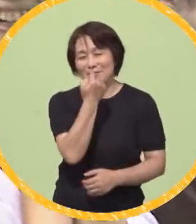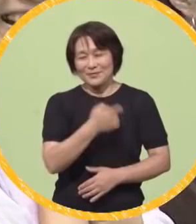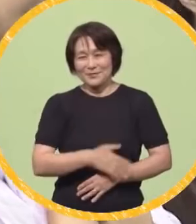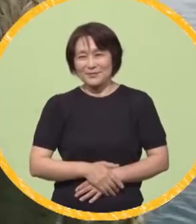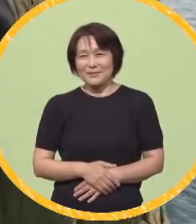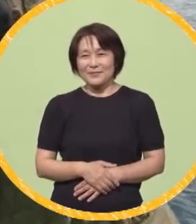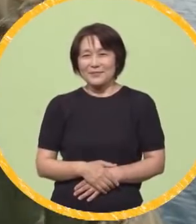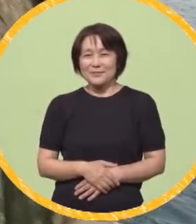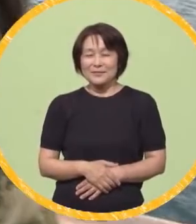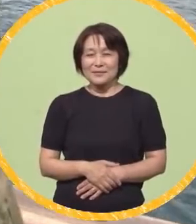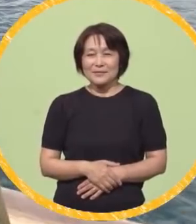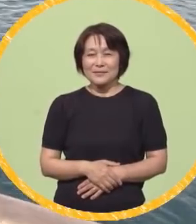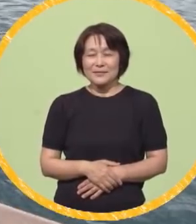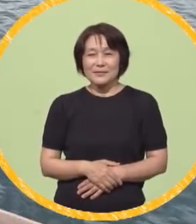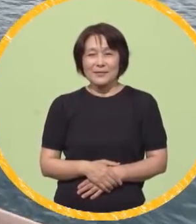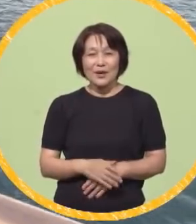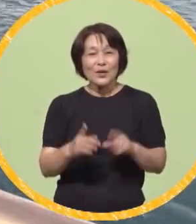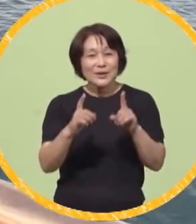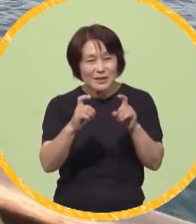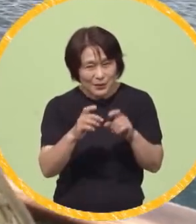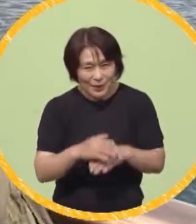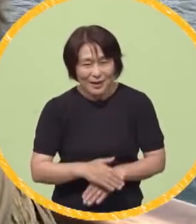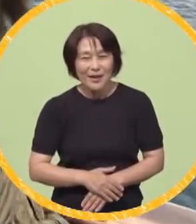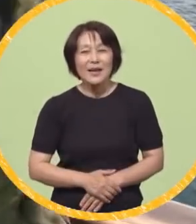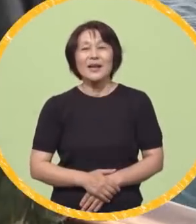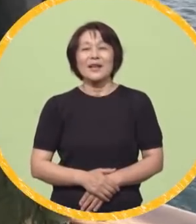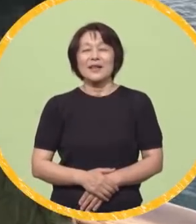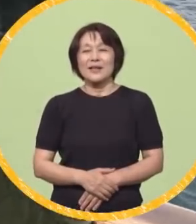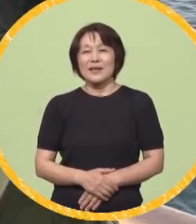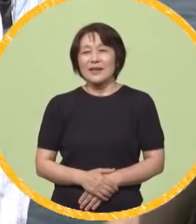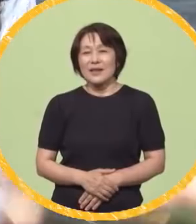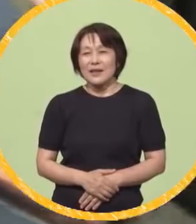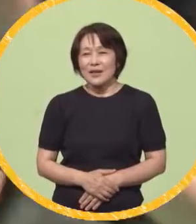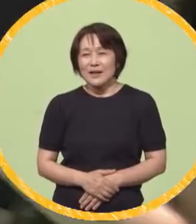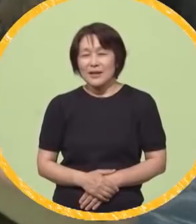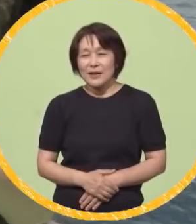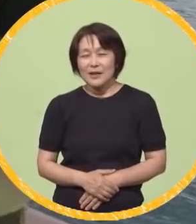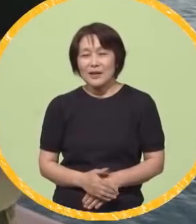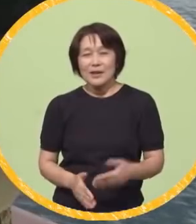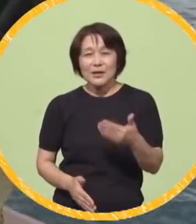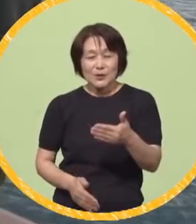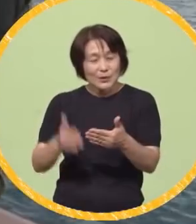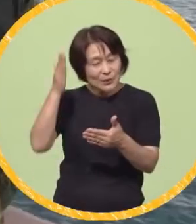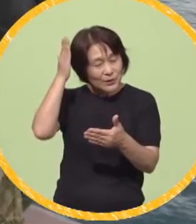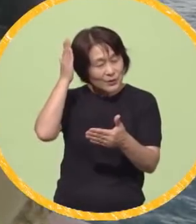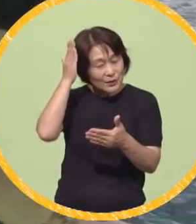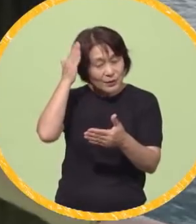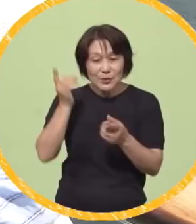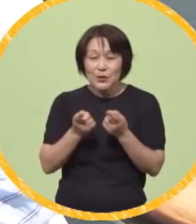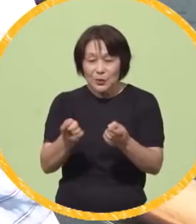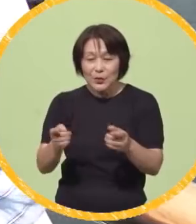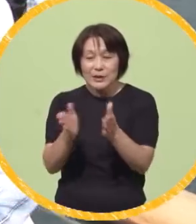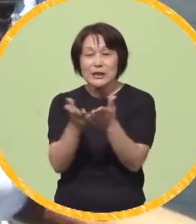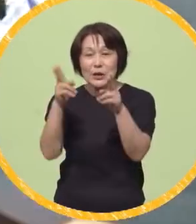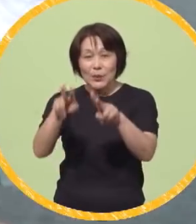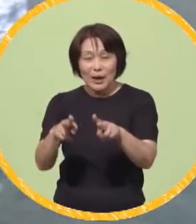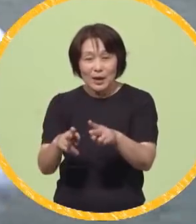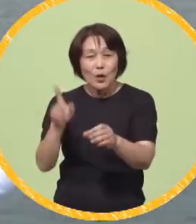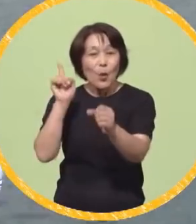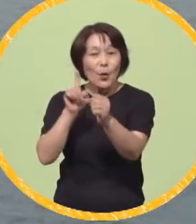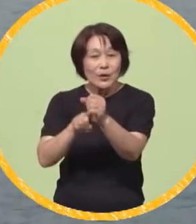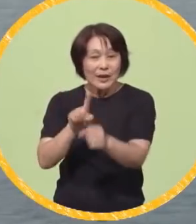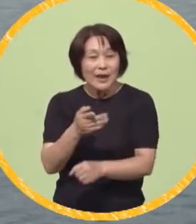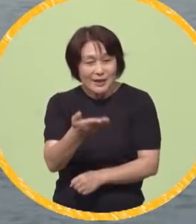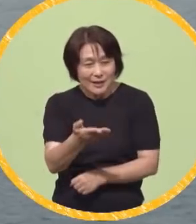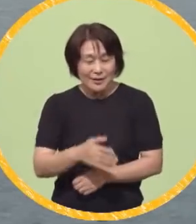はい、 こんにちは。 すいません、九頭龍神社に 来る目的は、 なんか一個とあったら